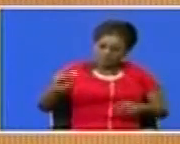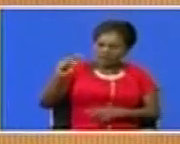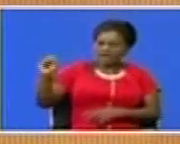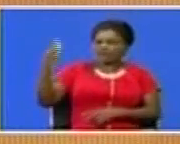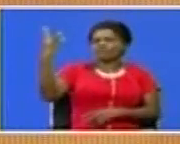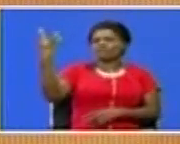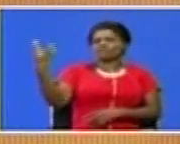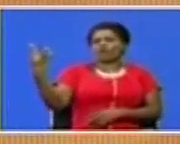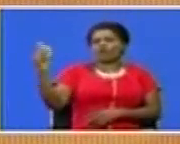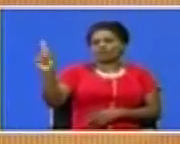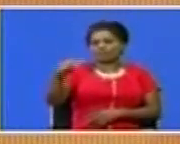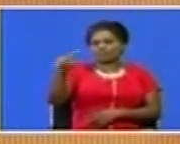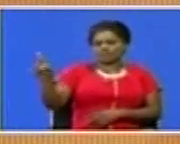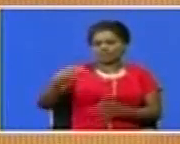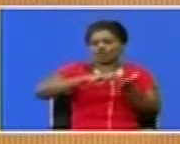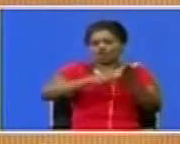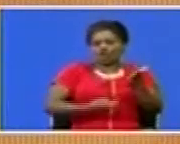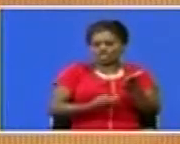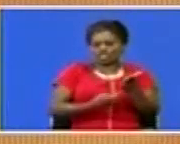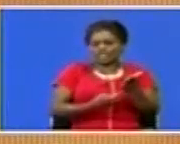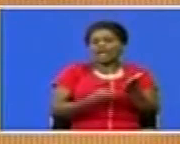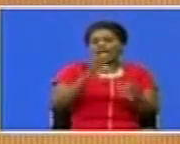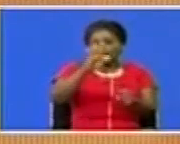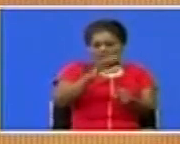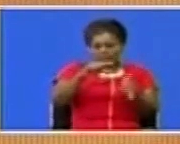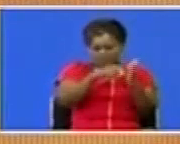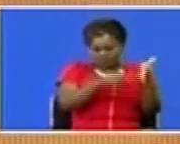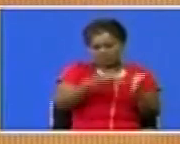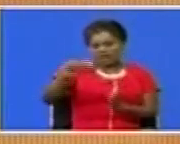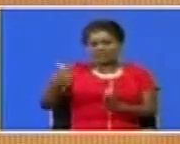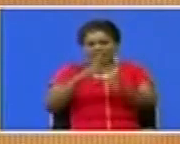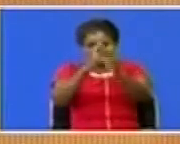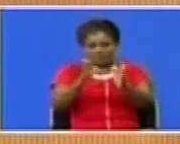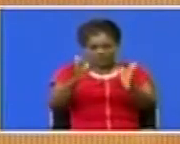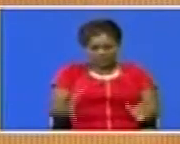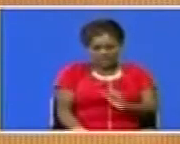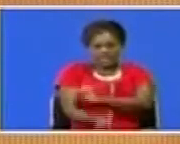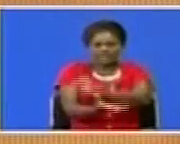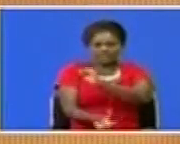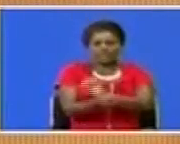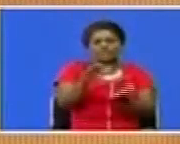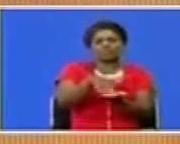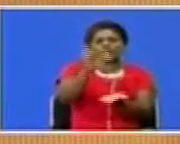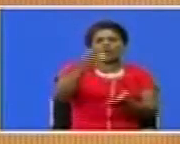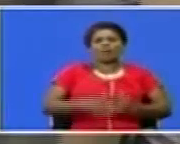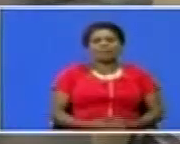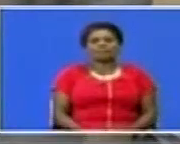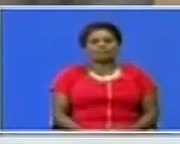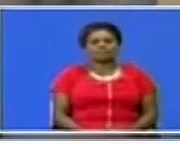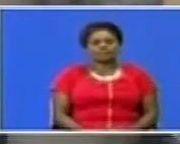manne yanayohusiana na utoaji kandarasi miongoni mwa mengine. Francis Mtalaki ana maelezo kamili.